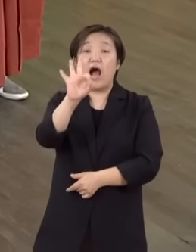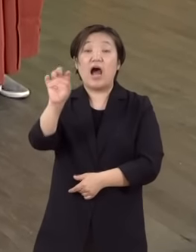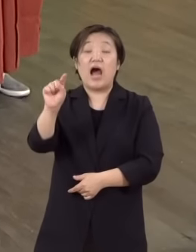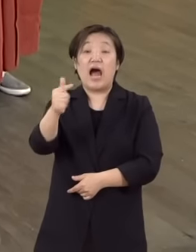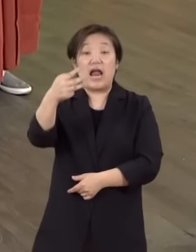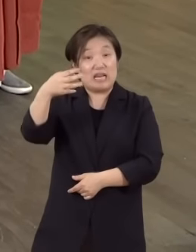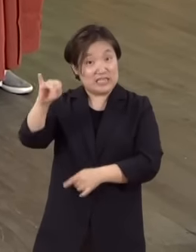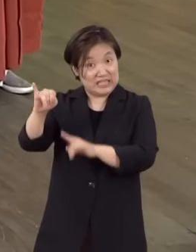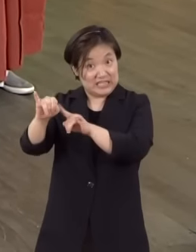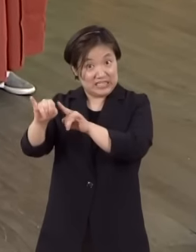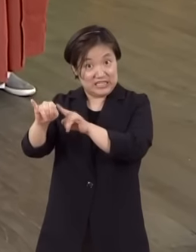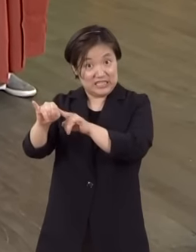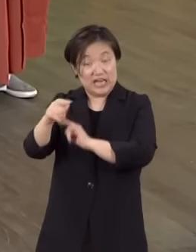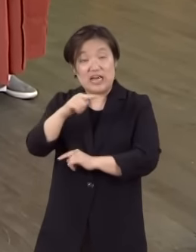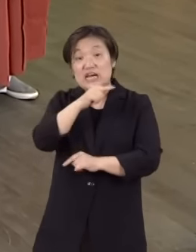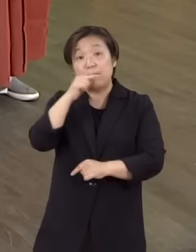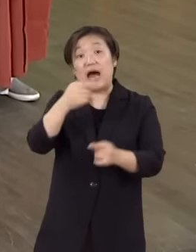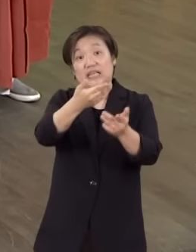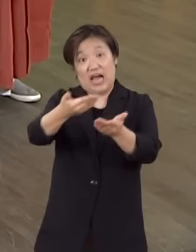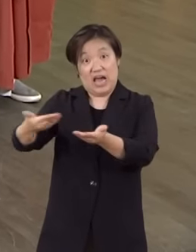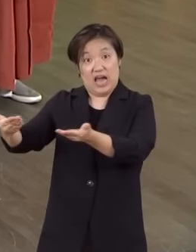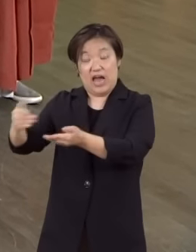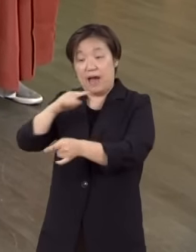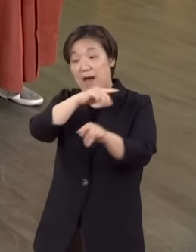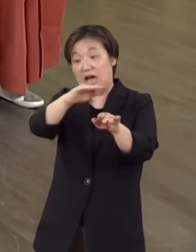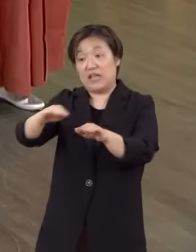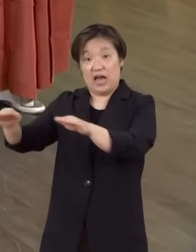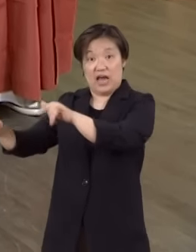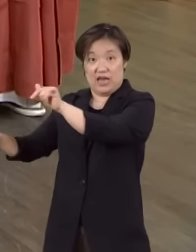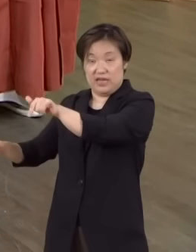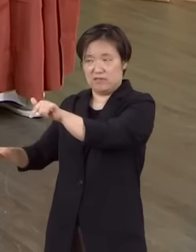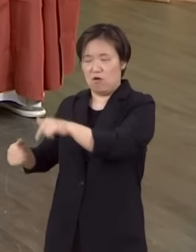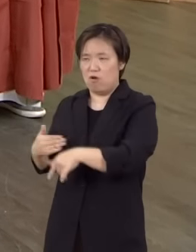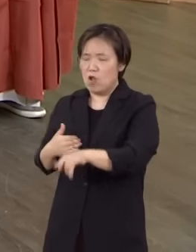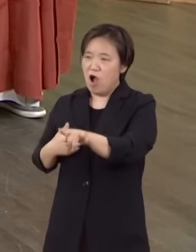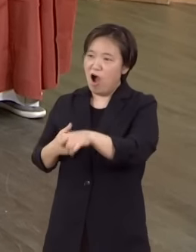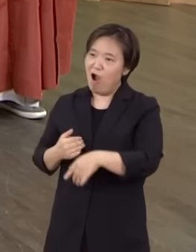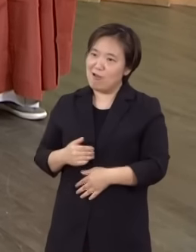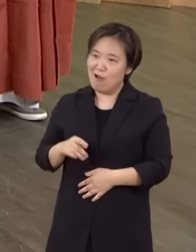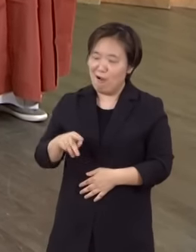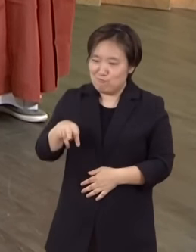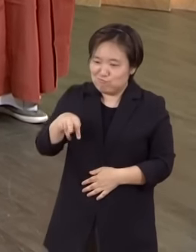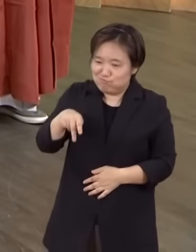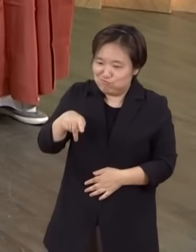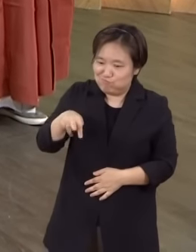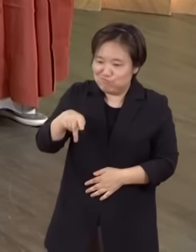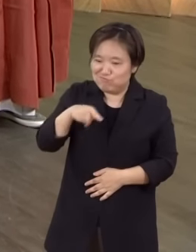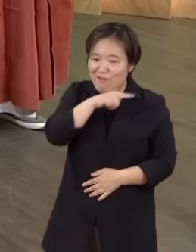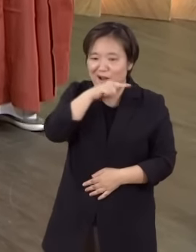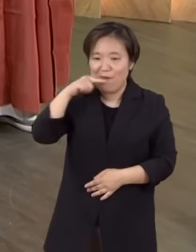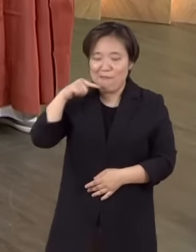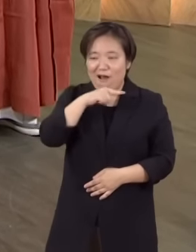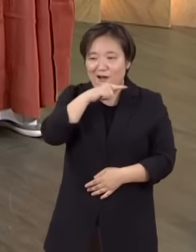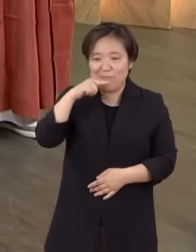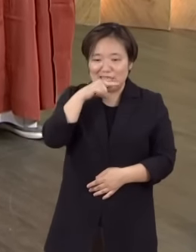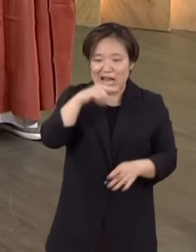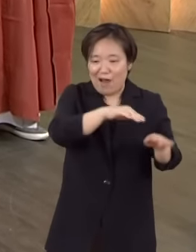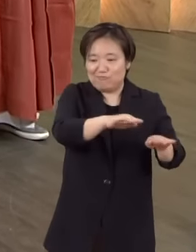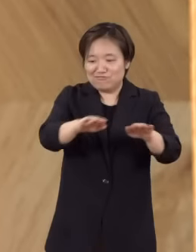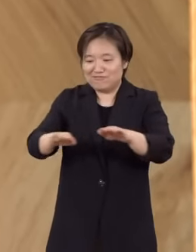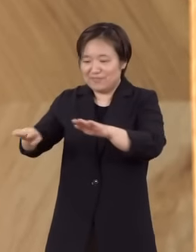제가 호기심에 물 깊은 곳으로 계속 걸어갔는데 수심이 낮다